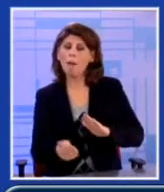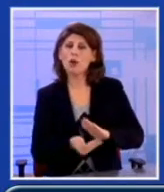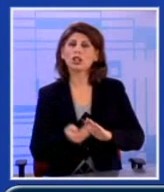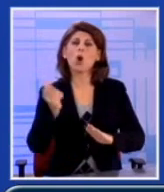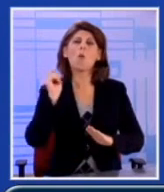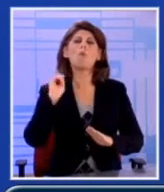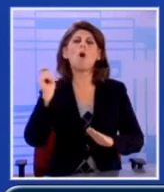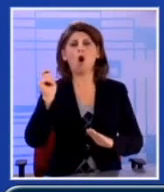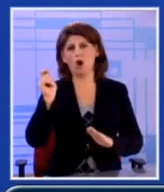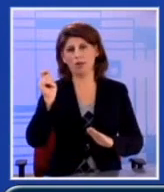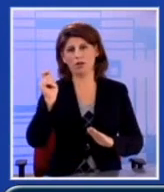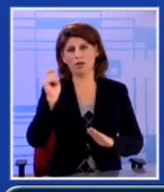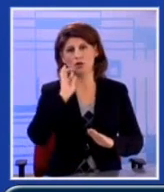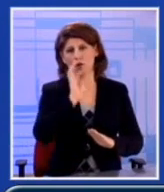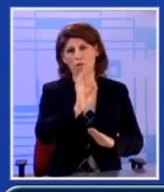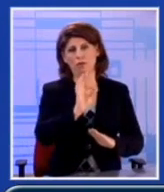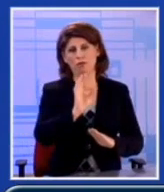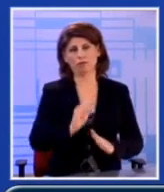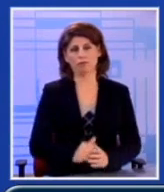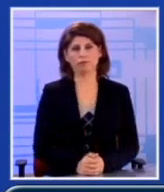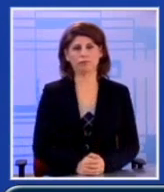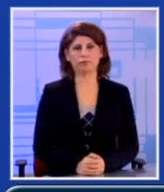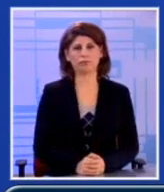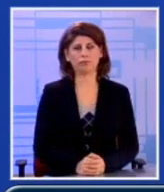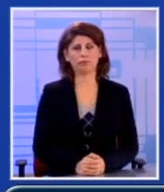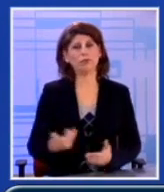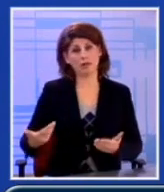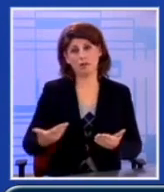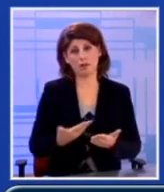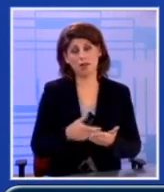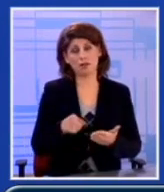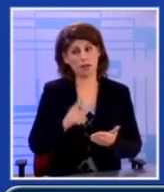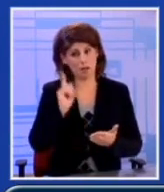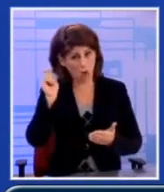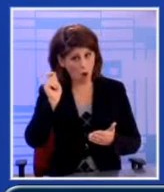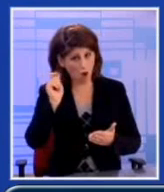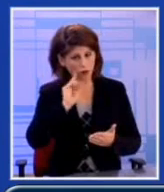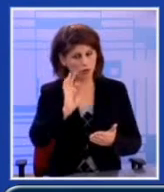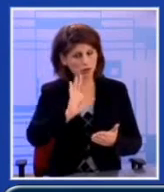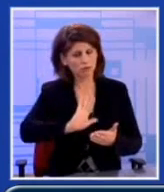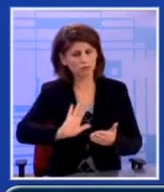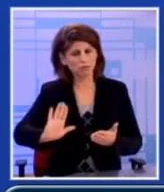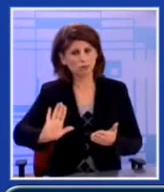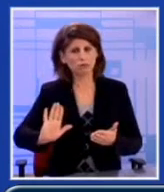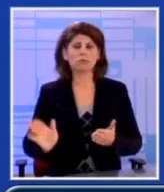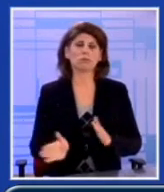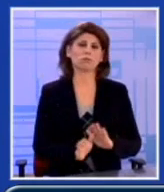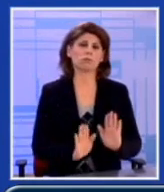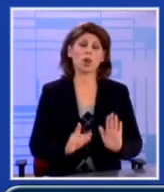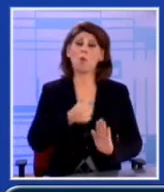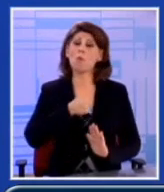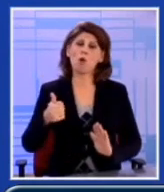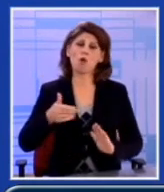πολιτική σκοπιμότητα στην αίτηση για άρση της ασυλίας. Μόνον τότε μπορεί